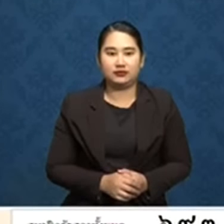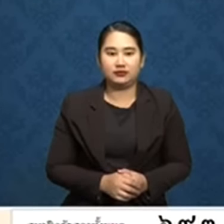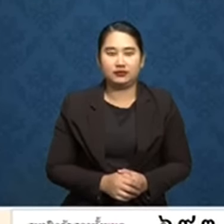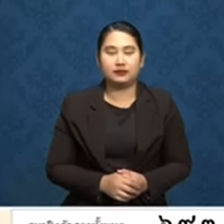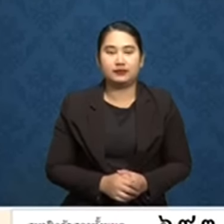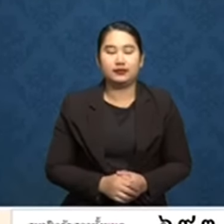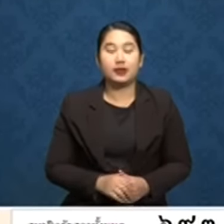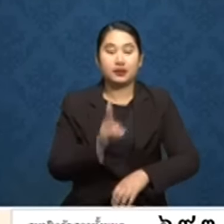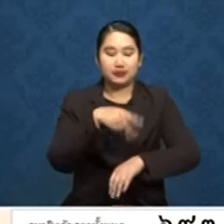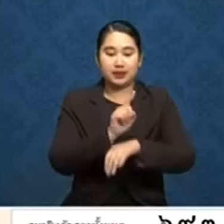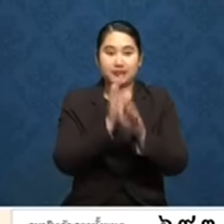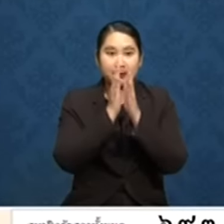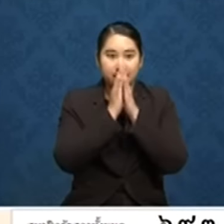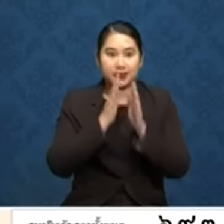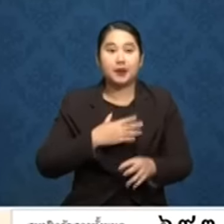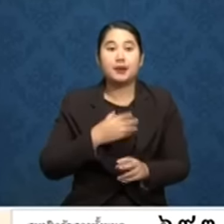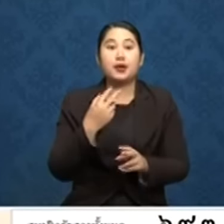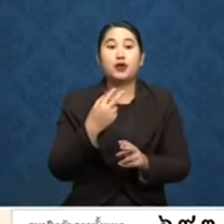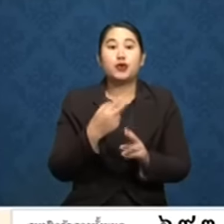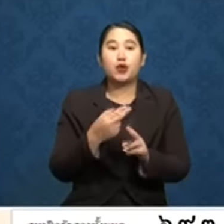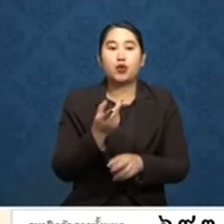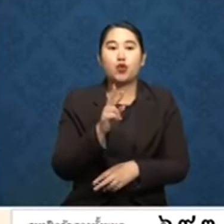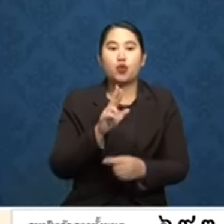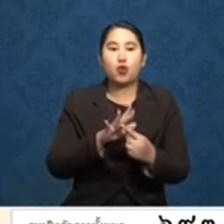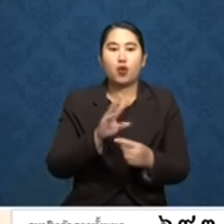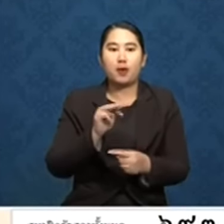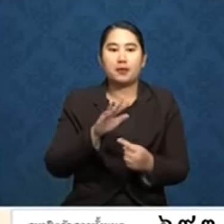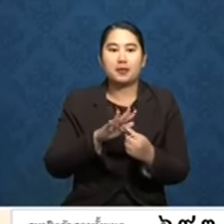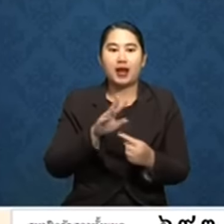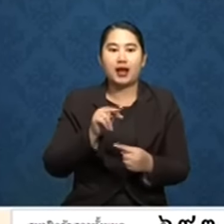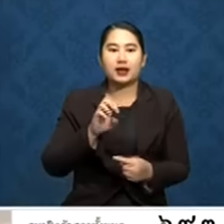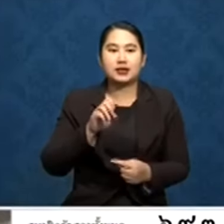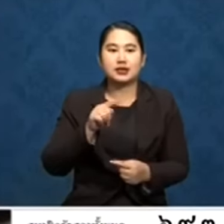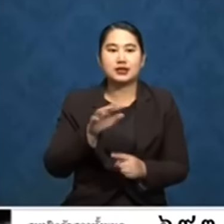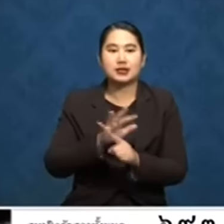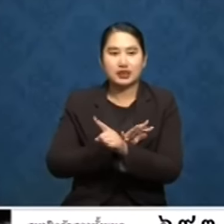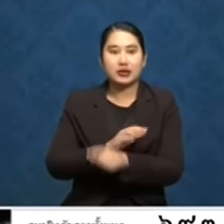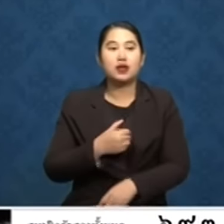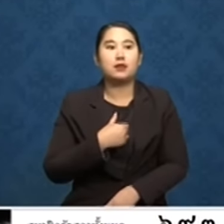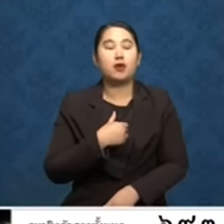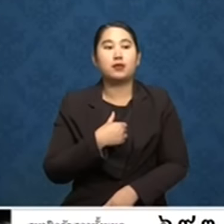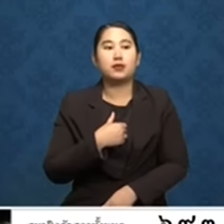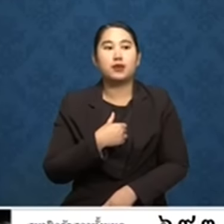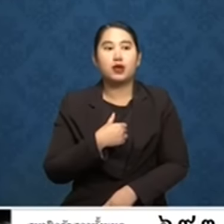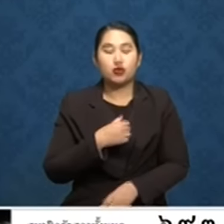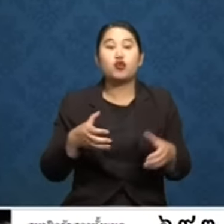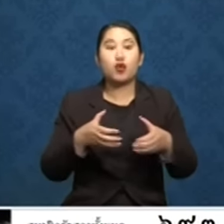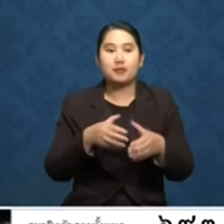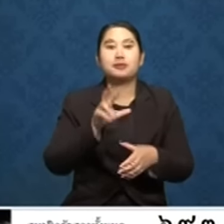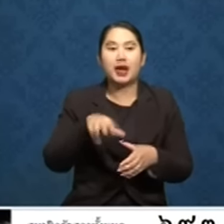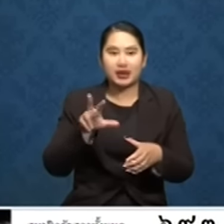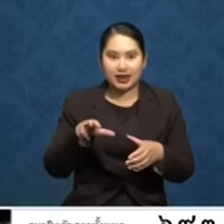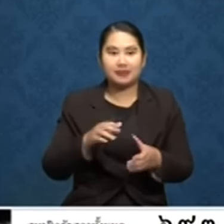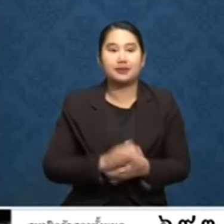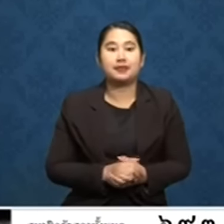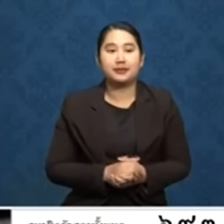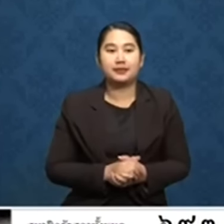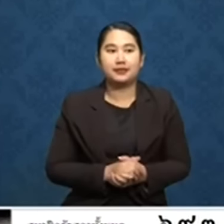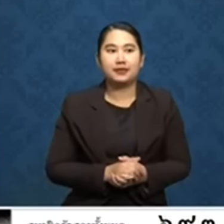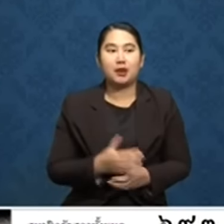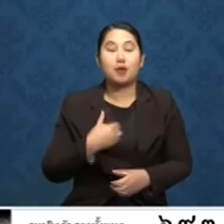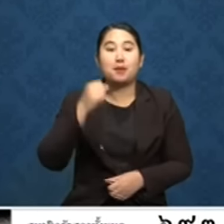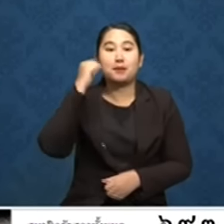ท่านประธานที่เคารพครับผมครูมานิษฐ์สังพุ่มสมาชิกรัฐสภาแต่มาจากพรรคเพื่อไทยครับจริงๆผมไม่